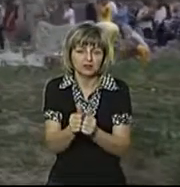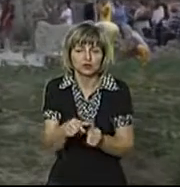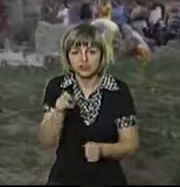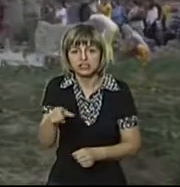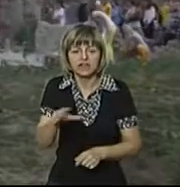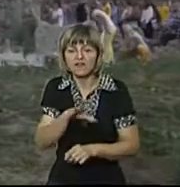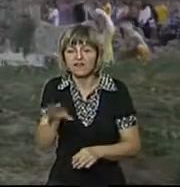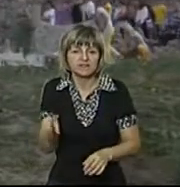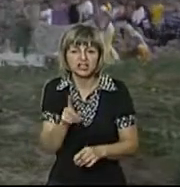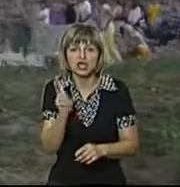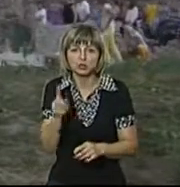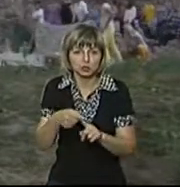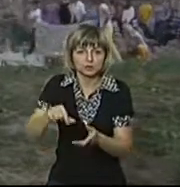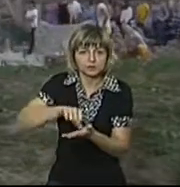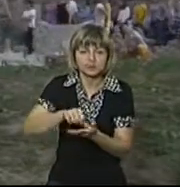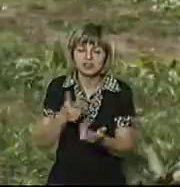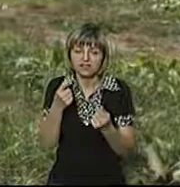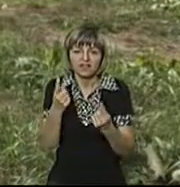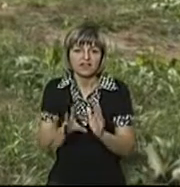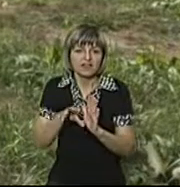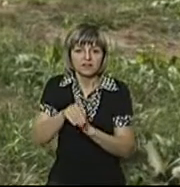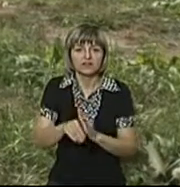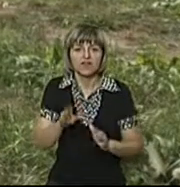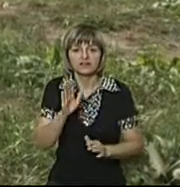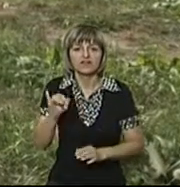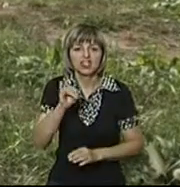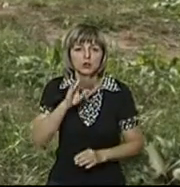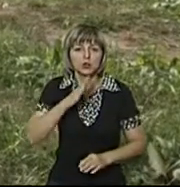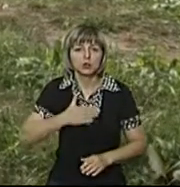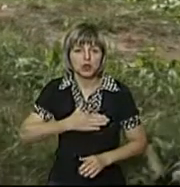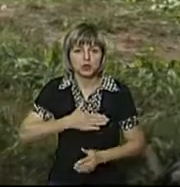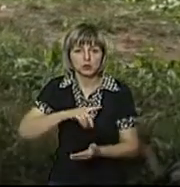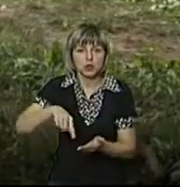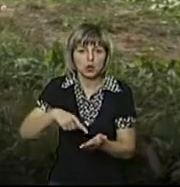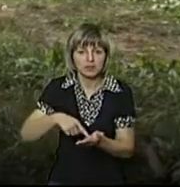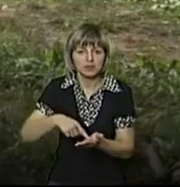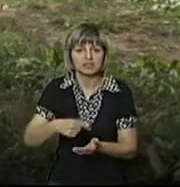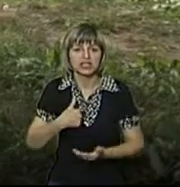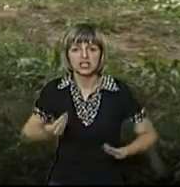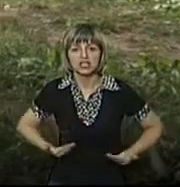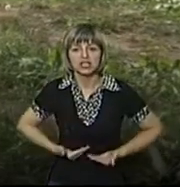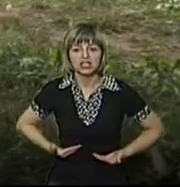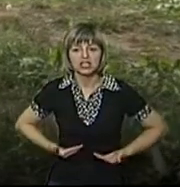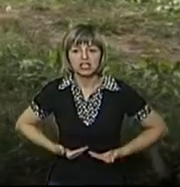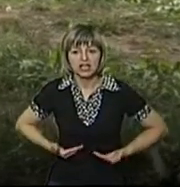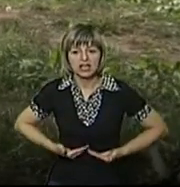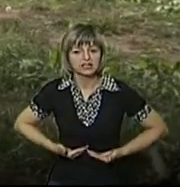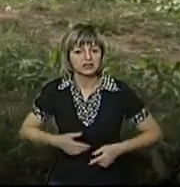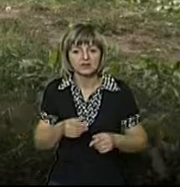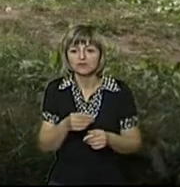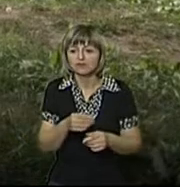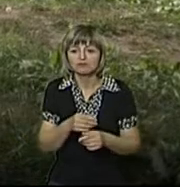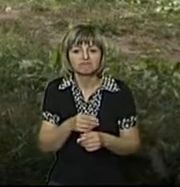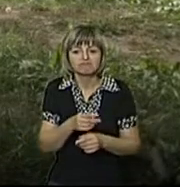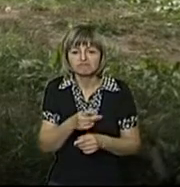це дуже корисний вклад в культуру нашого міста. В тому році було класно. Я вже був у тому році. Класно, все супер,